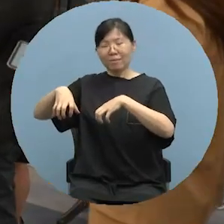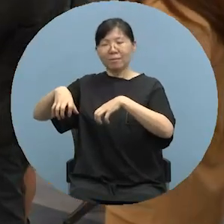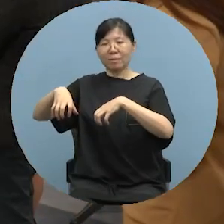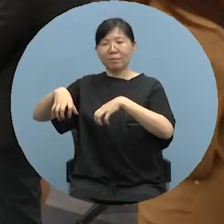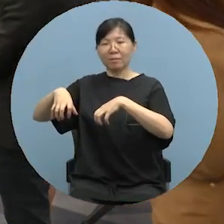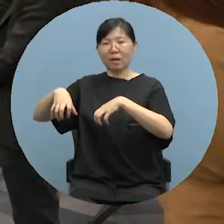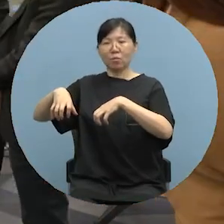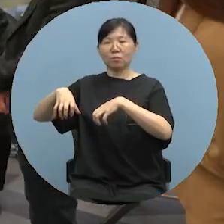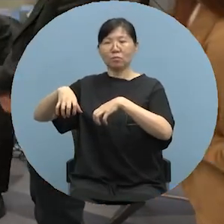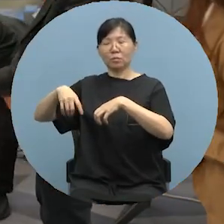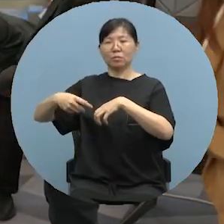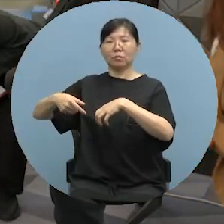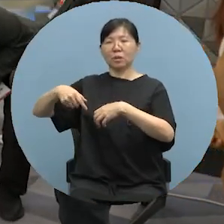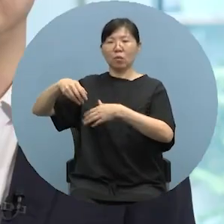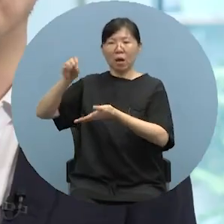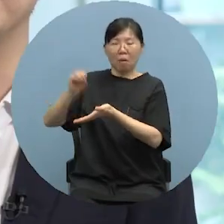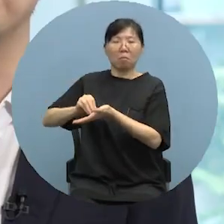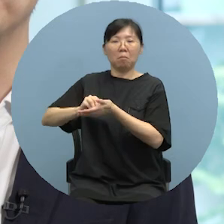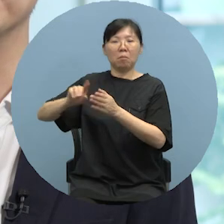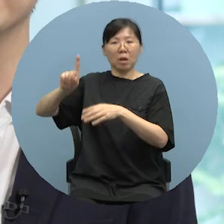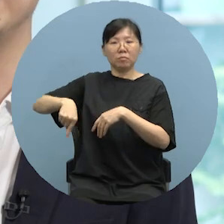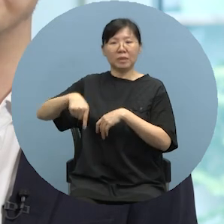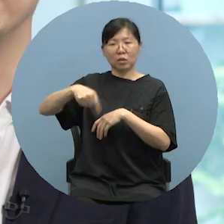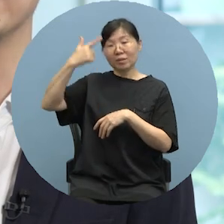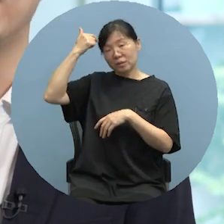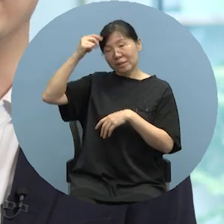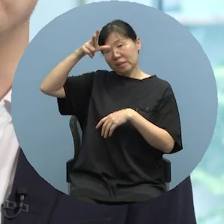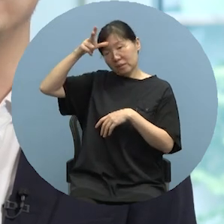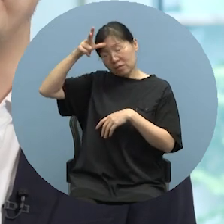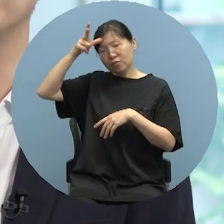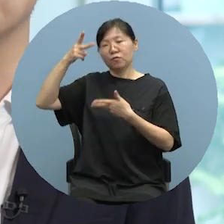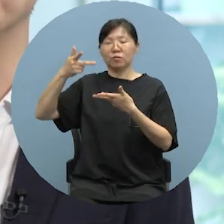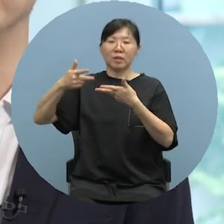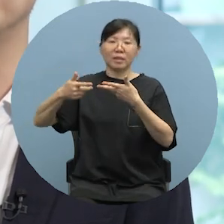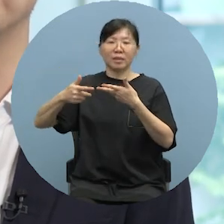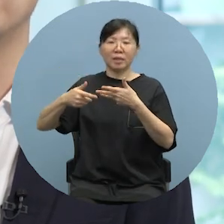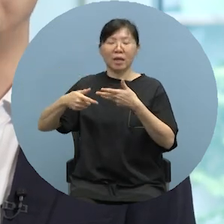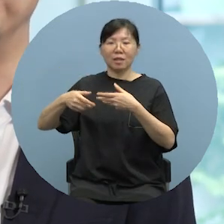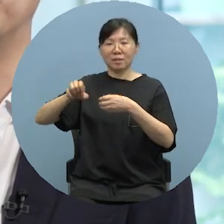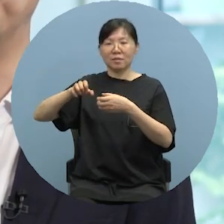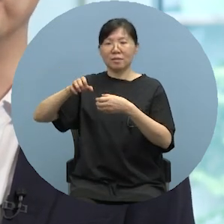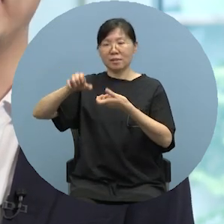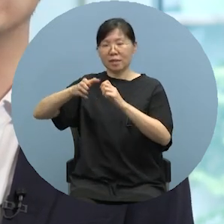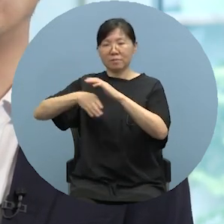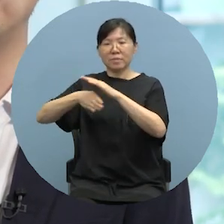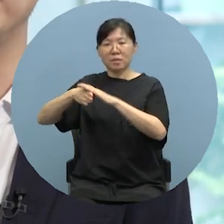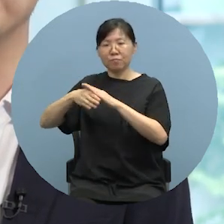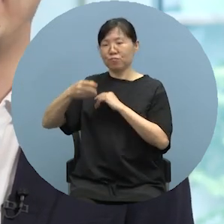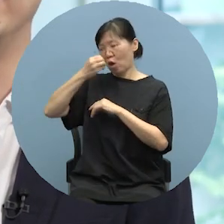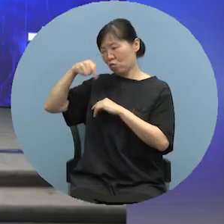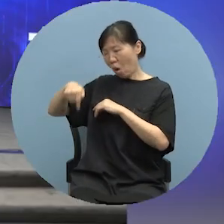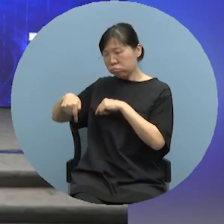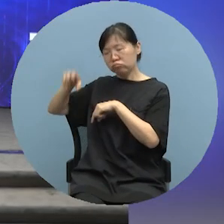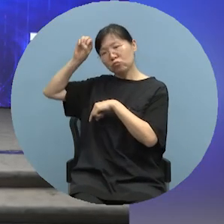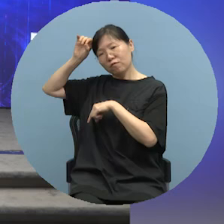念方案就得以落实。 智慧政府创新实验室在今次比赛过程之中，联同本地的创科业